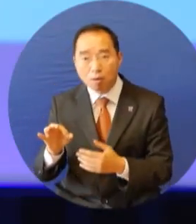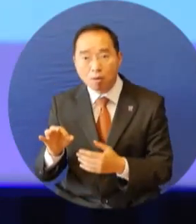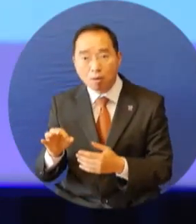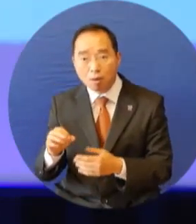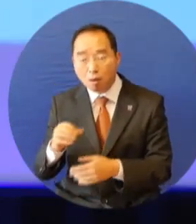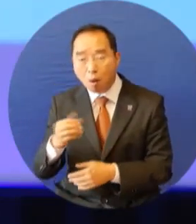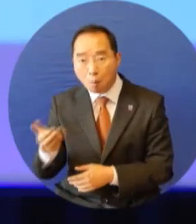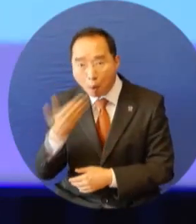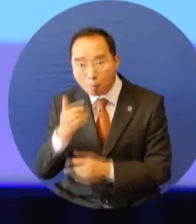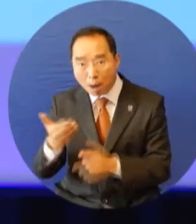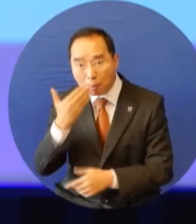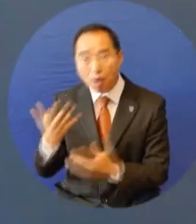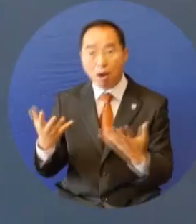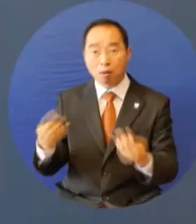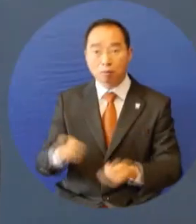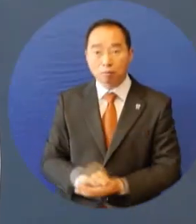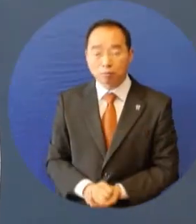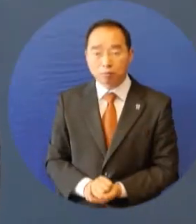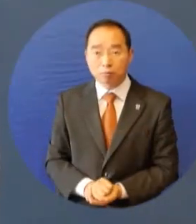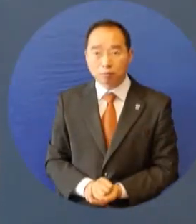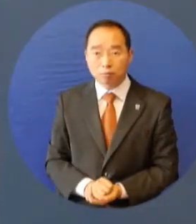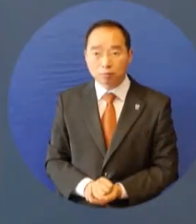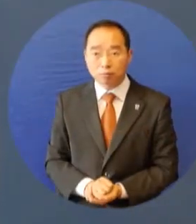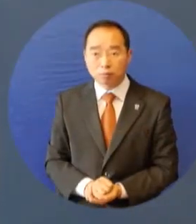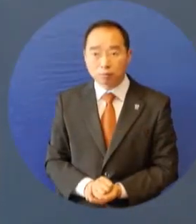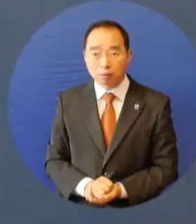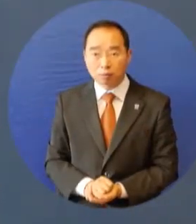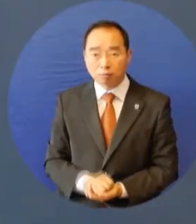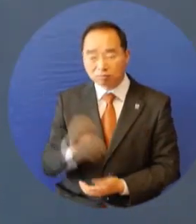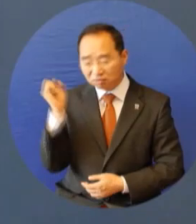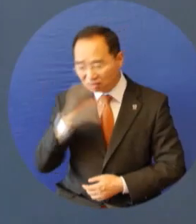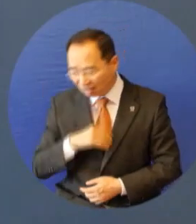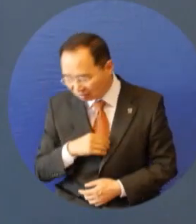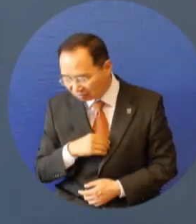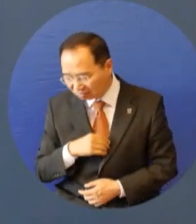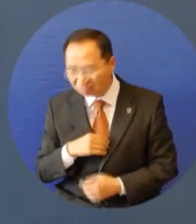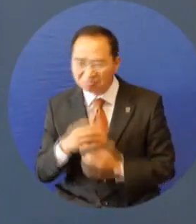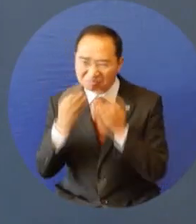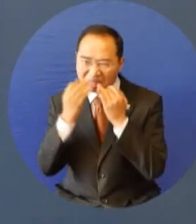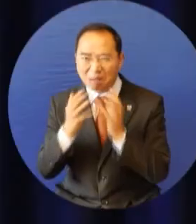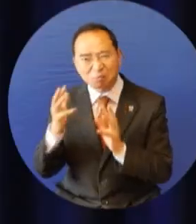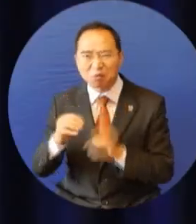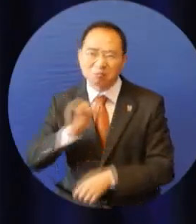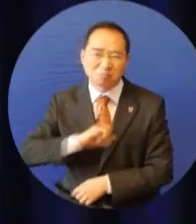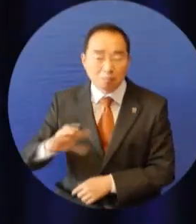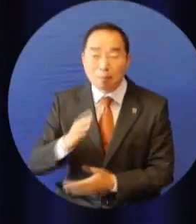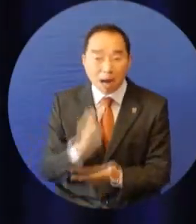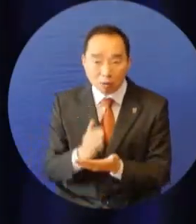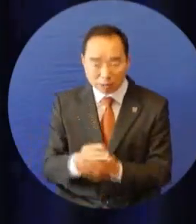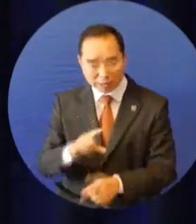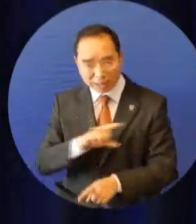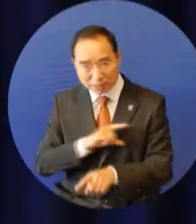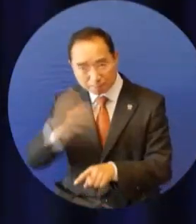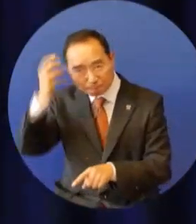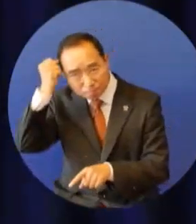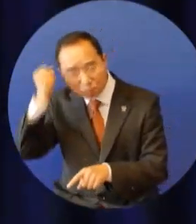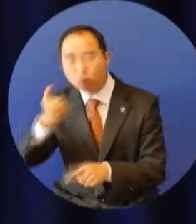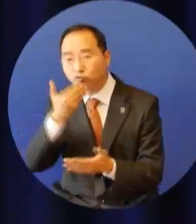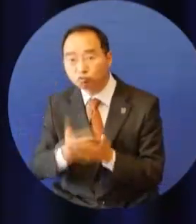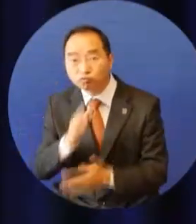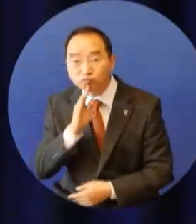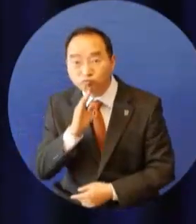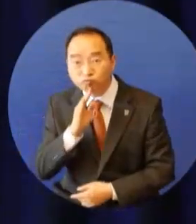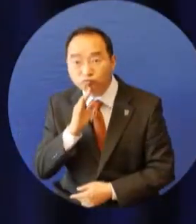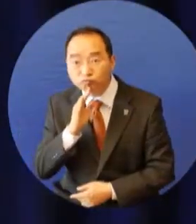한 끼의 반찬이 될 수도 있고 우리가 그냥 이래 스쳐가면서 이름도 모르고 그냥 지나가는 거하고 이름을 한번 딱 기억을 하는